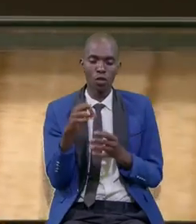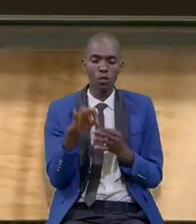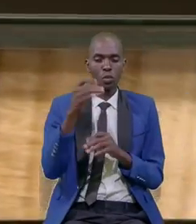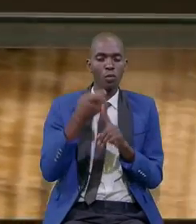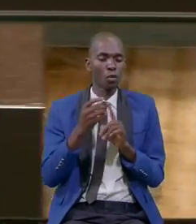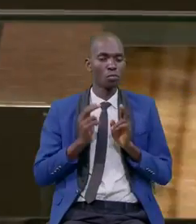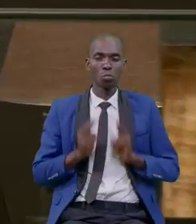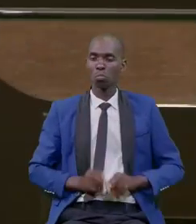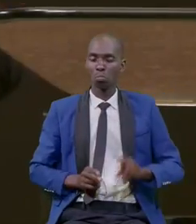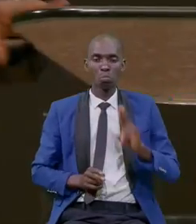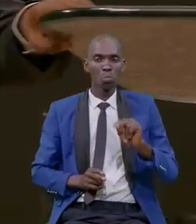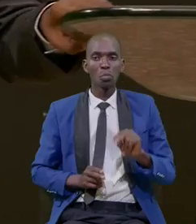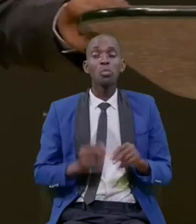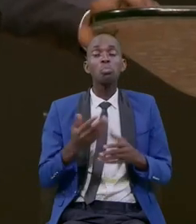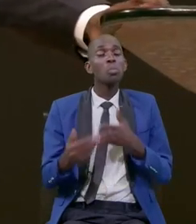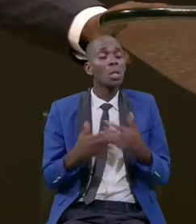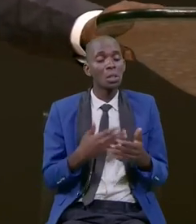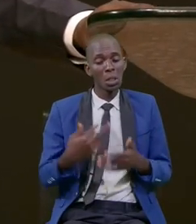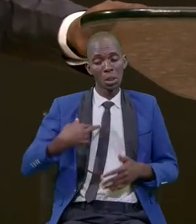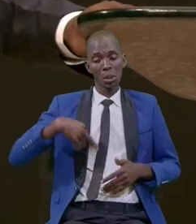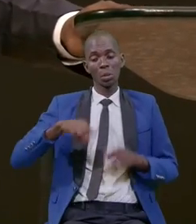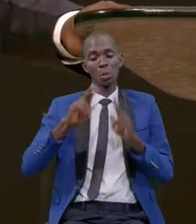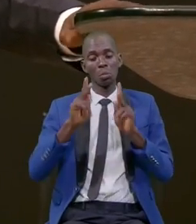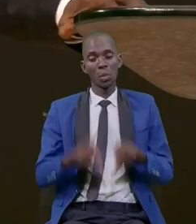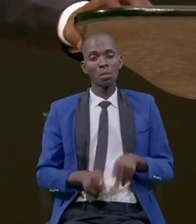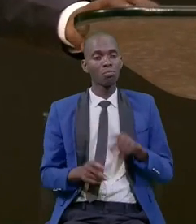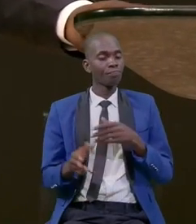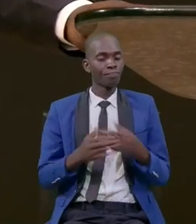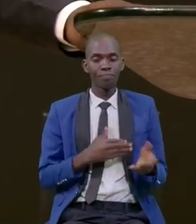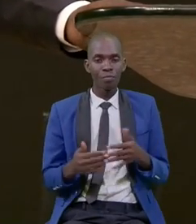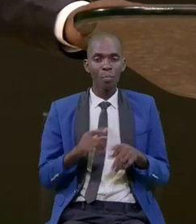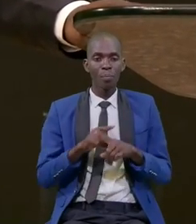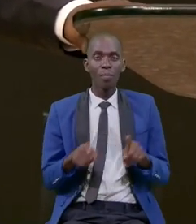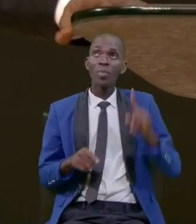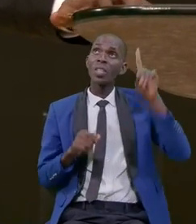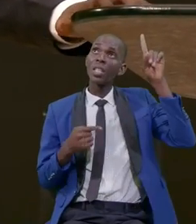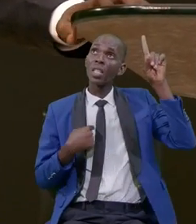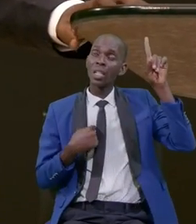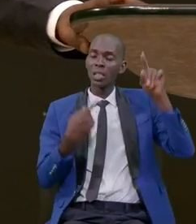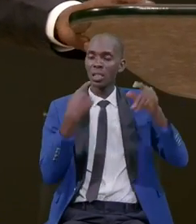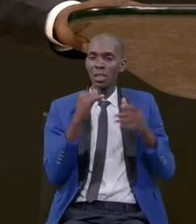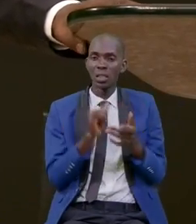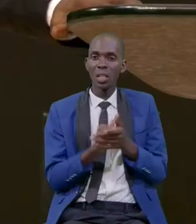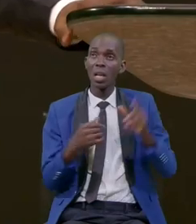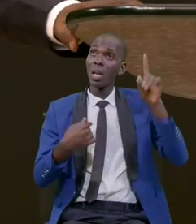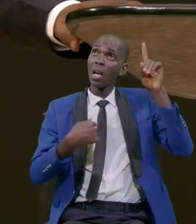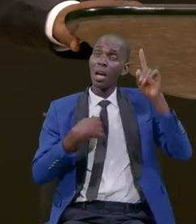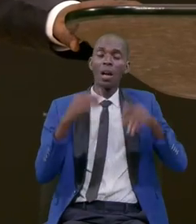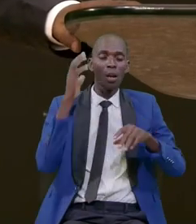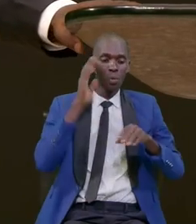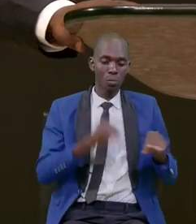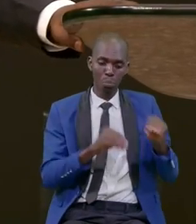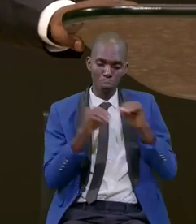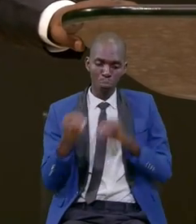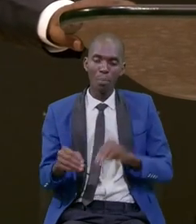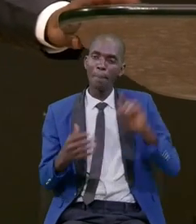de l'esprit de l'homme, un homme religieux. Mais ici, il dit, je mettrai mon esprit en vous.